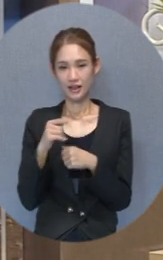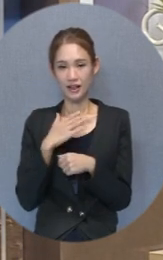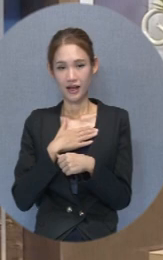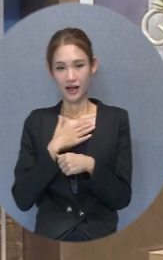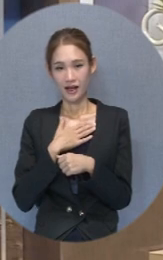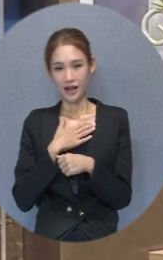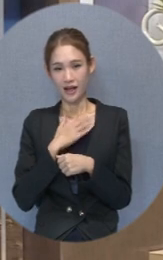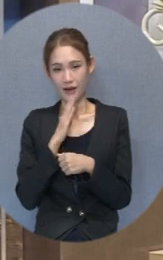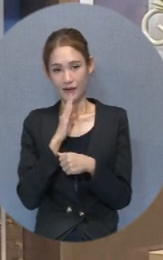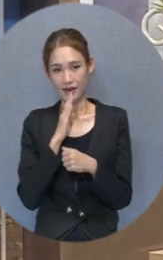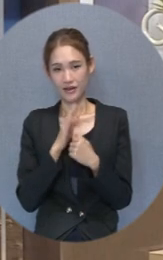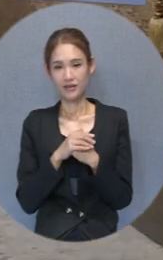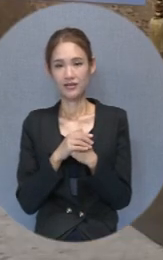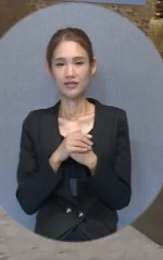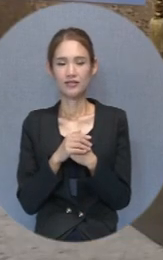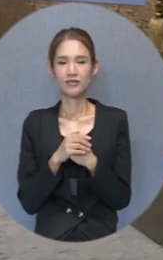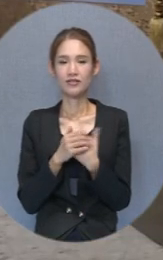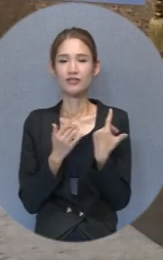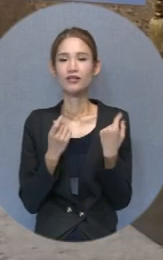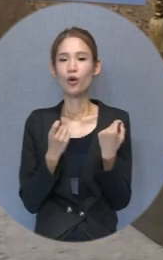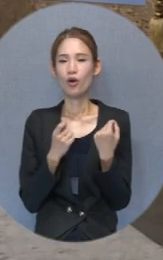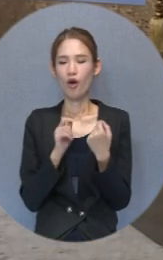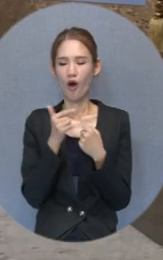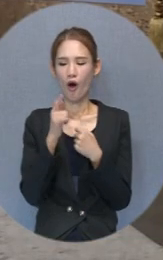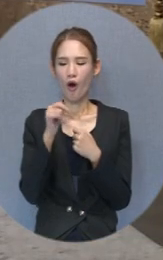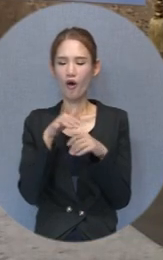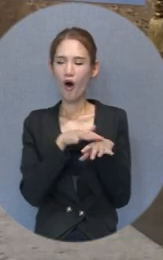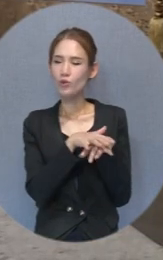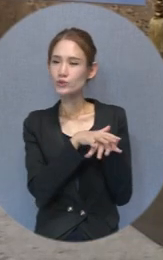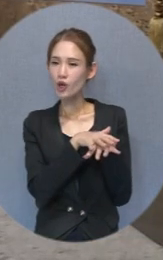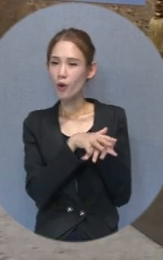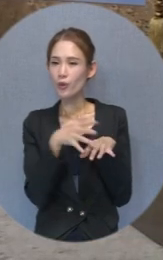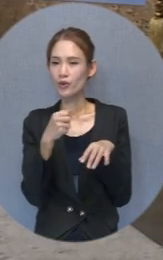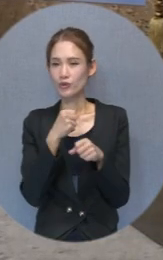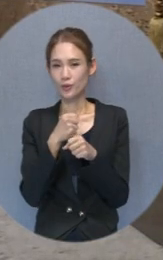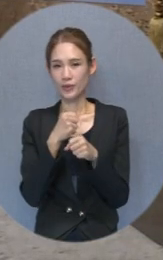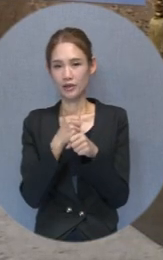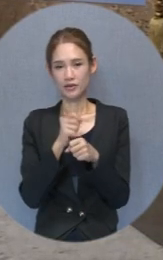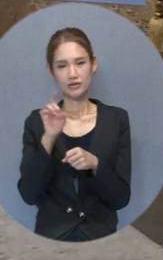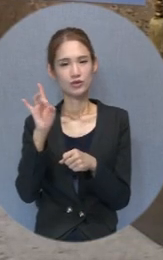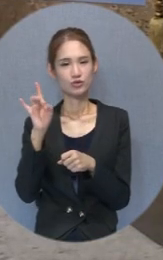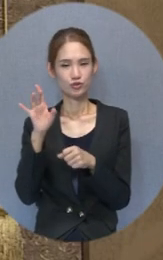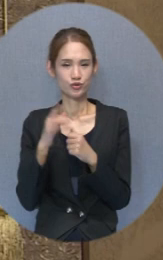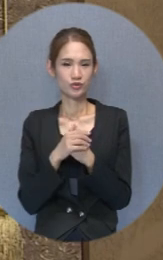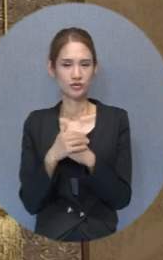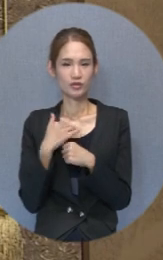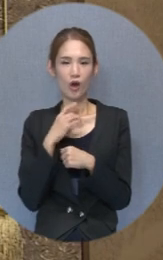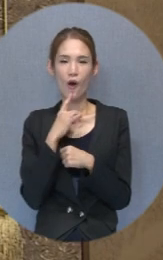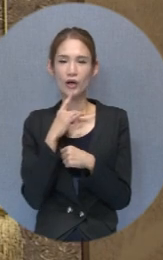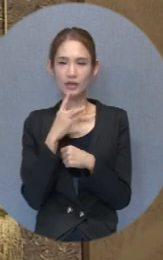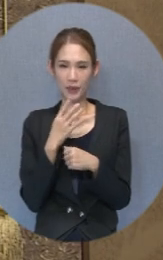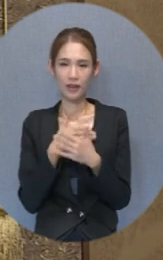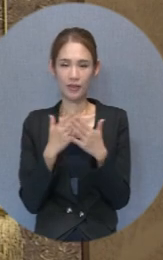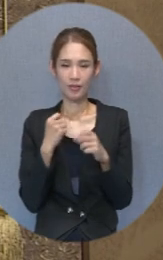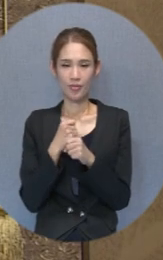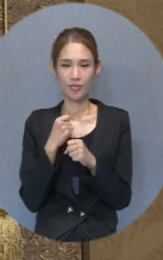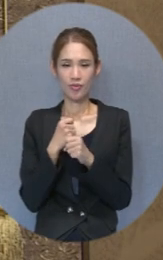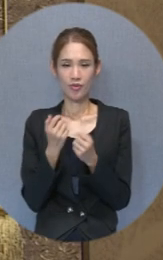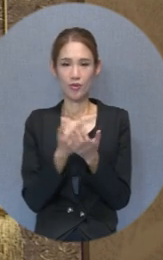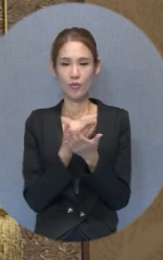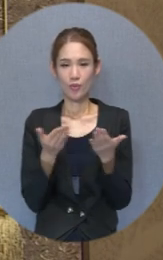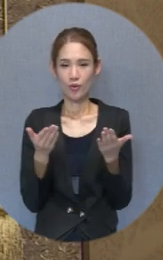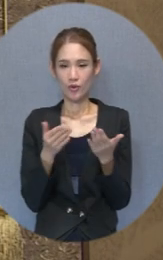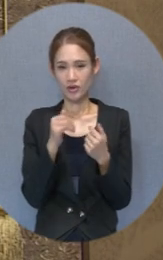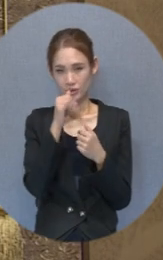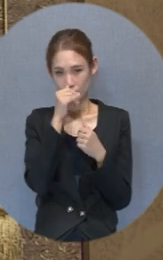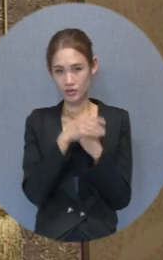있는데 네. 맞나요? 이렇게 헌금으로 만드는 경우 네. 그 유일해요. 저희밖에 그쵸. 안 만들고 있죠. 네. 보급하고 있는